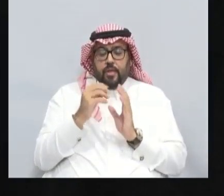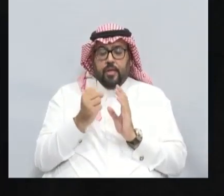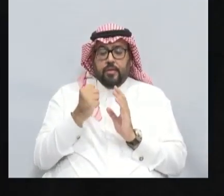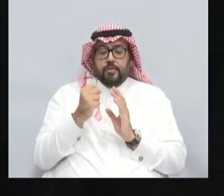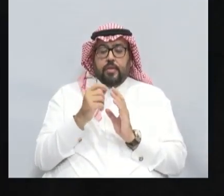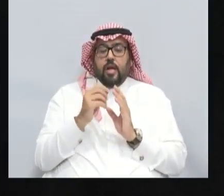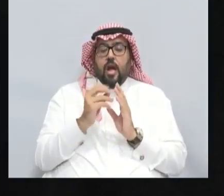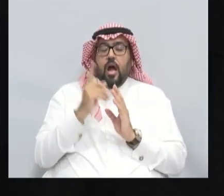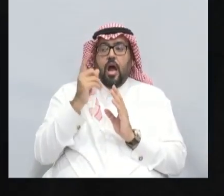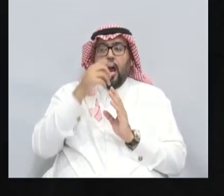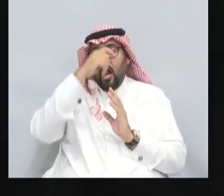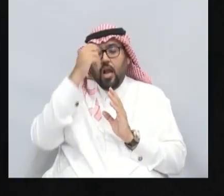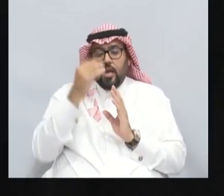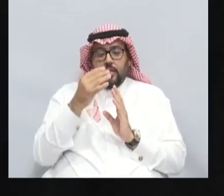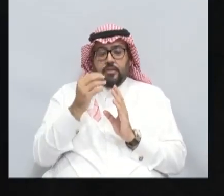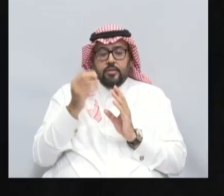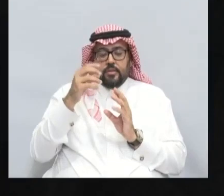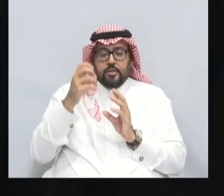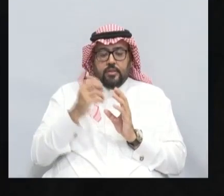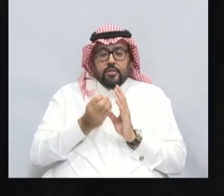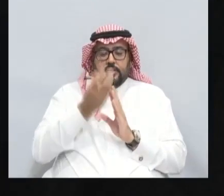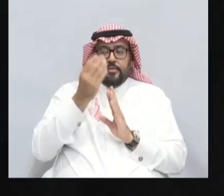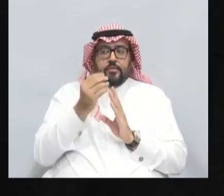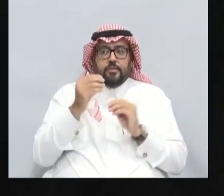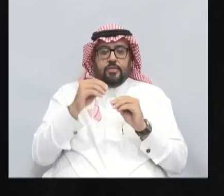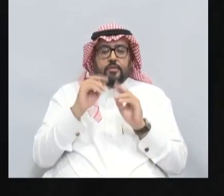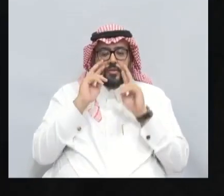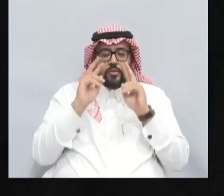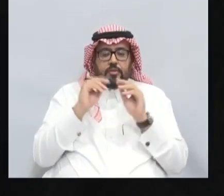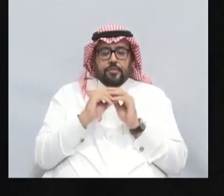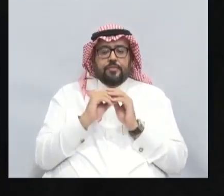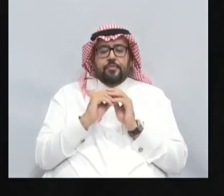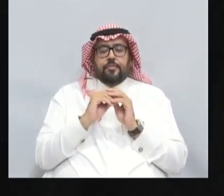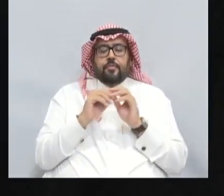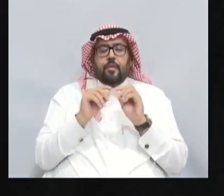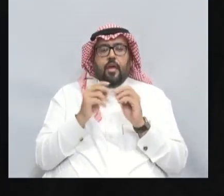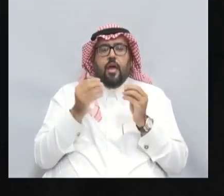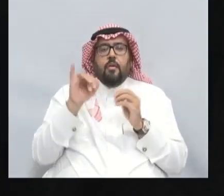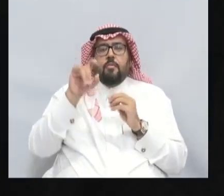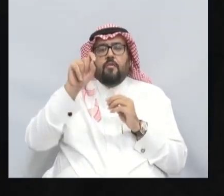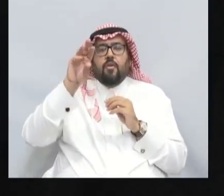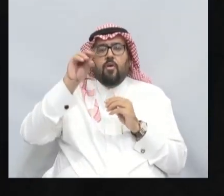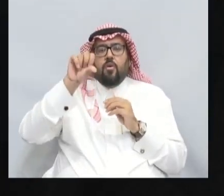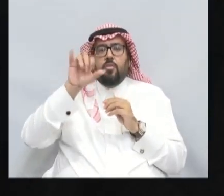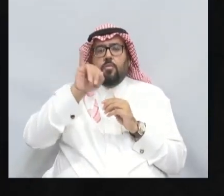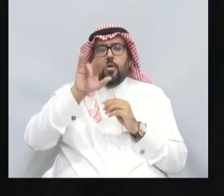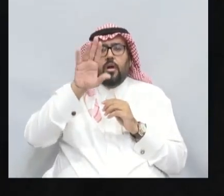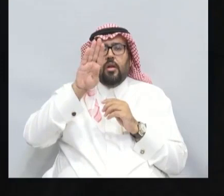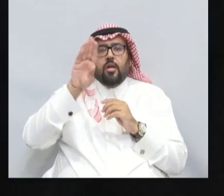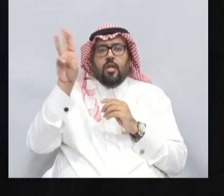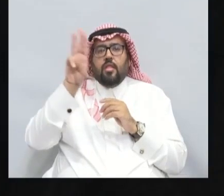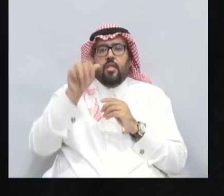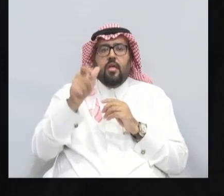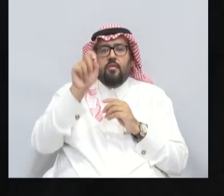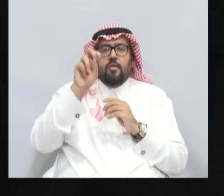لا تتدفق بسهولة، لزوجتها عالية. وأجرينا تجربة بينا مفهوم الكثافة اللي هي كتلة وحدة